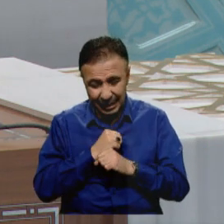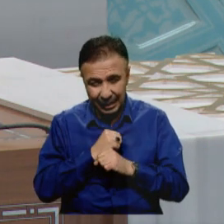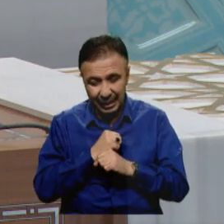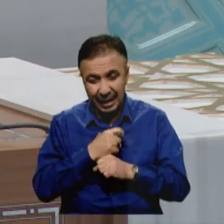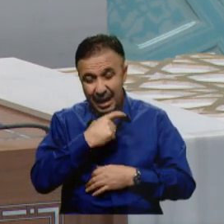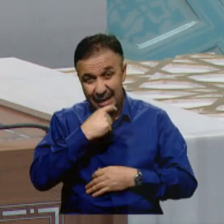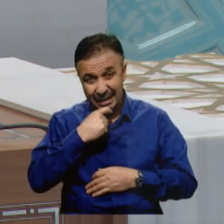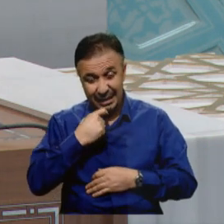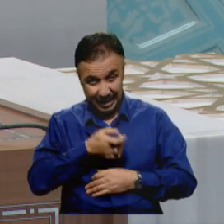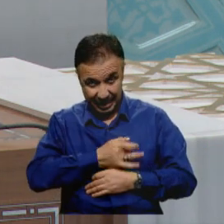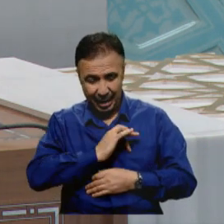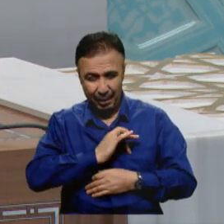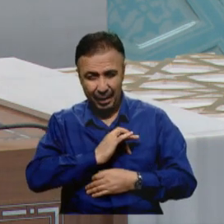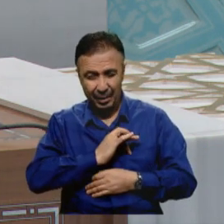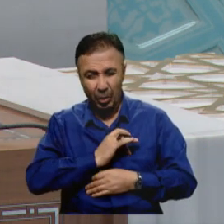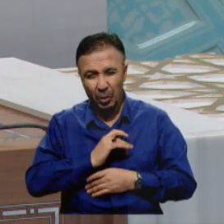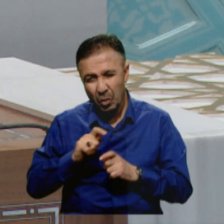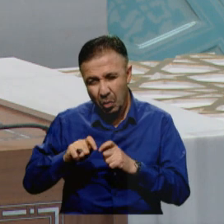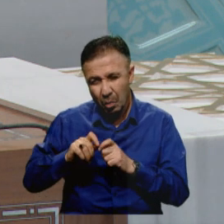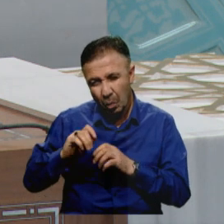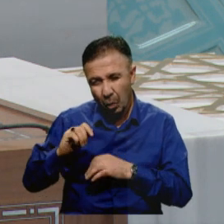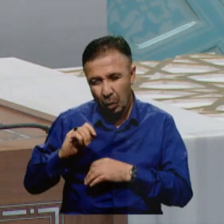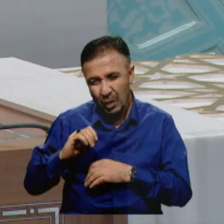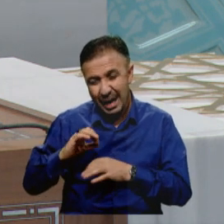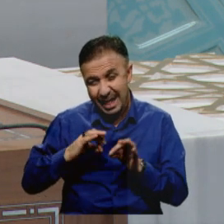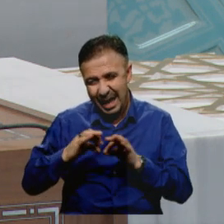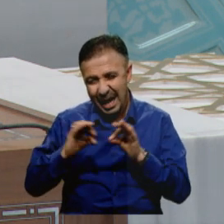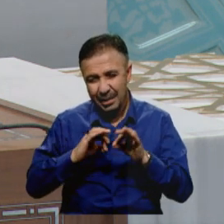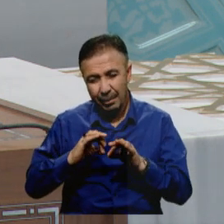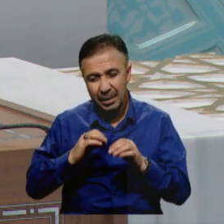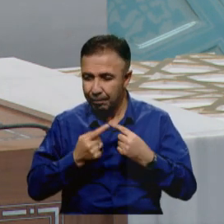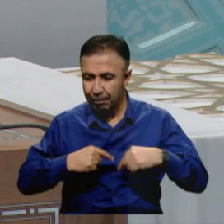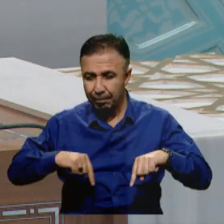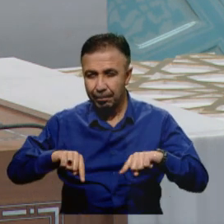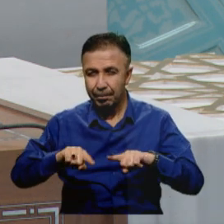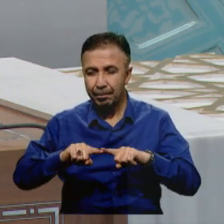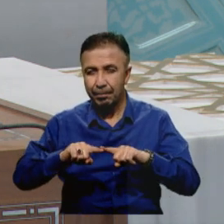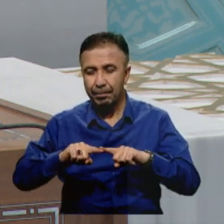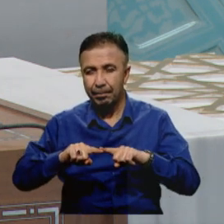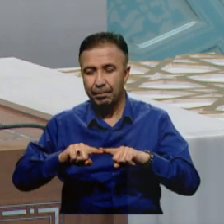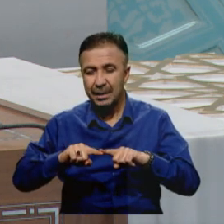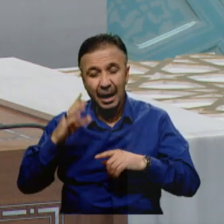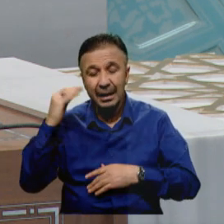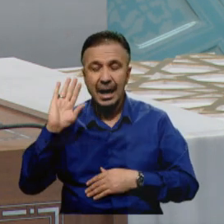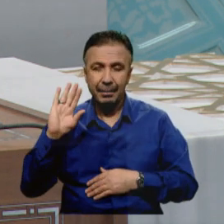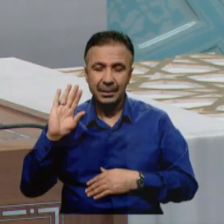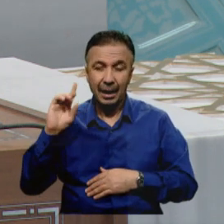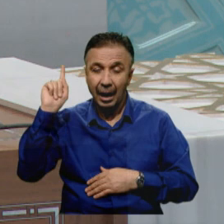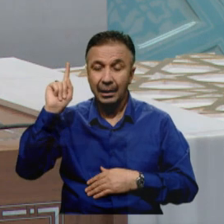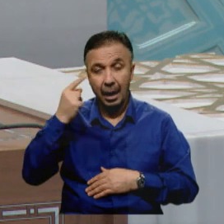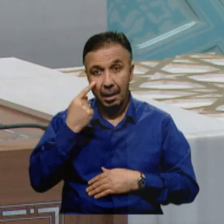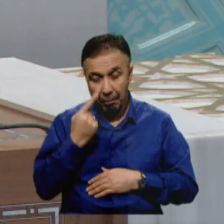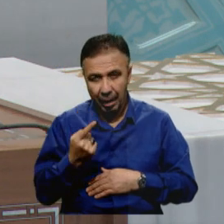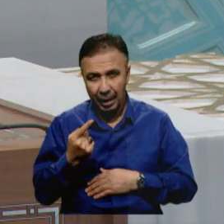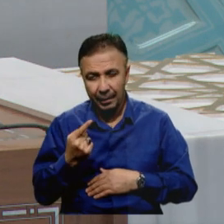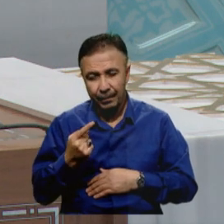samimiyetini, onu bizim ölçmemiz mümkün değil. Allah kalplerin derinliklerinde olana bakar, samimiyetimizi ölçer.